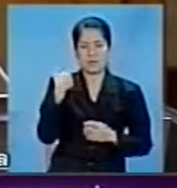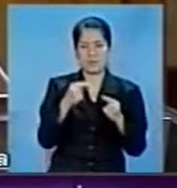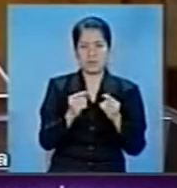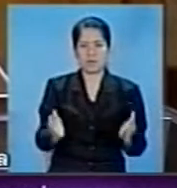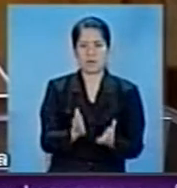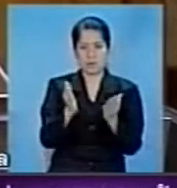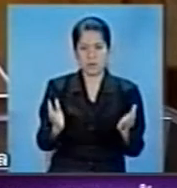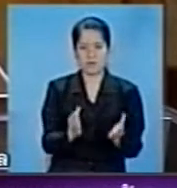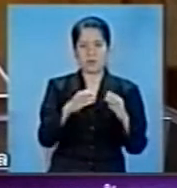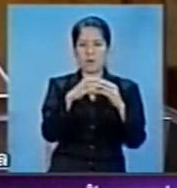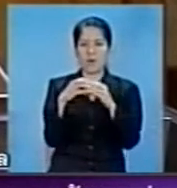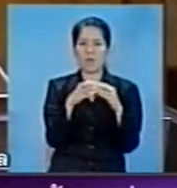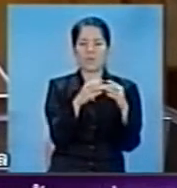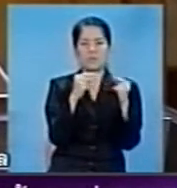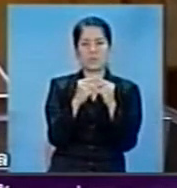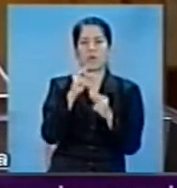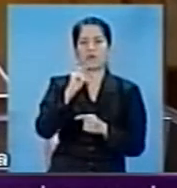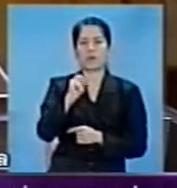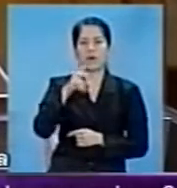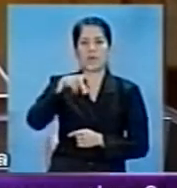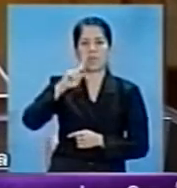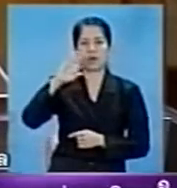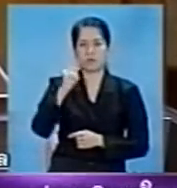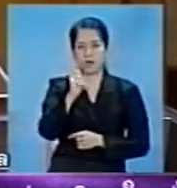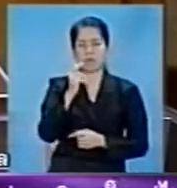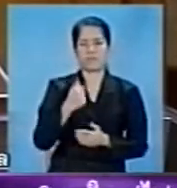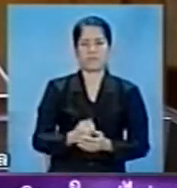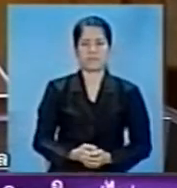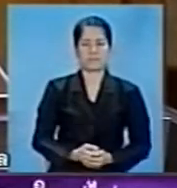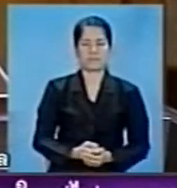กลุ่มมวลชนที่เรียกว่านปช.หรือกลุ่มคนเสื้อแดง